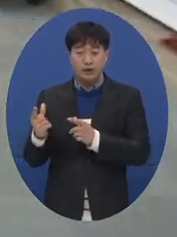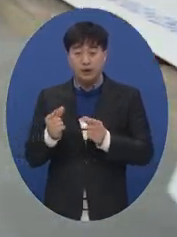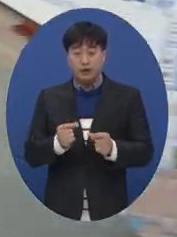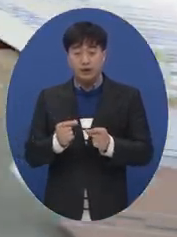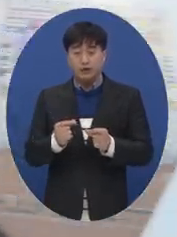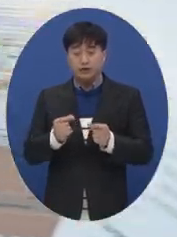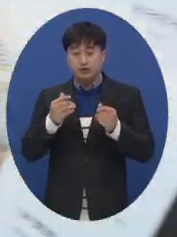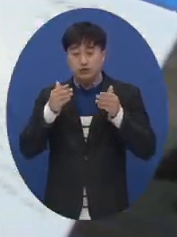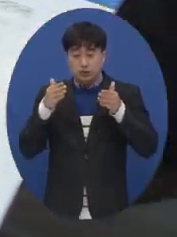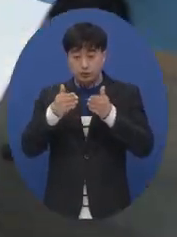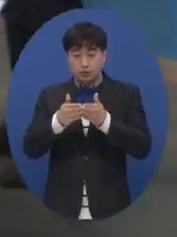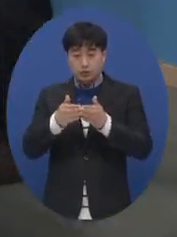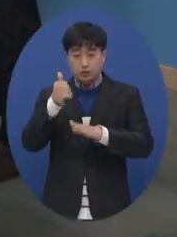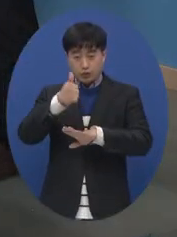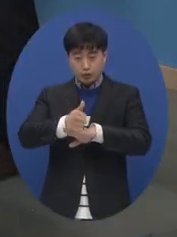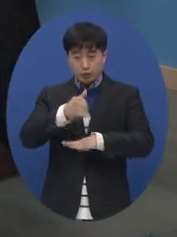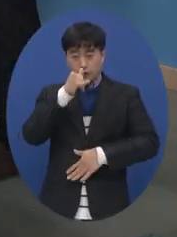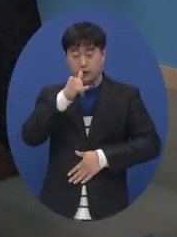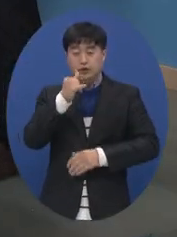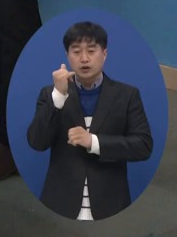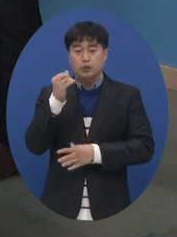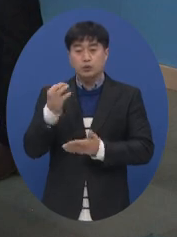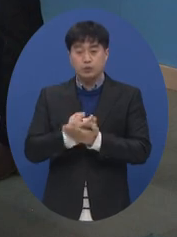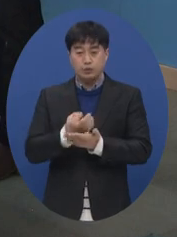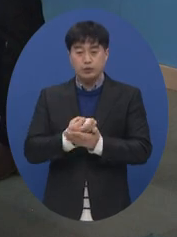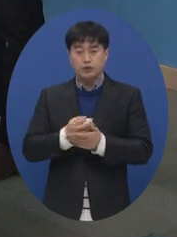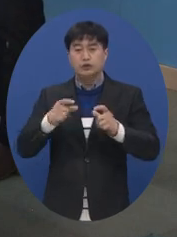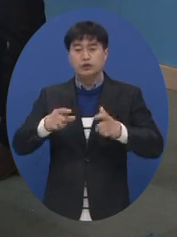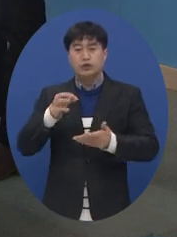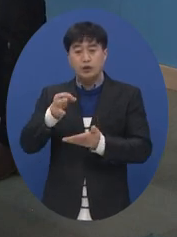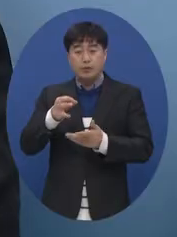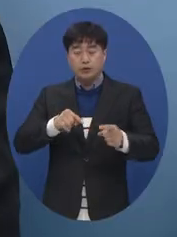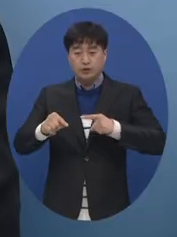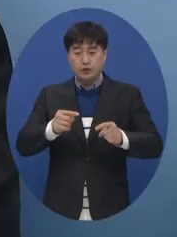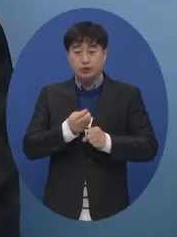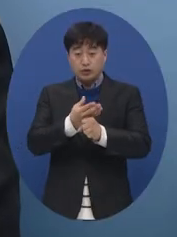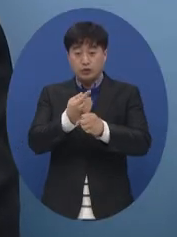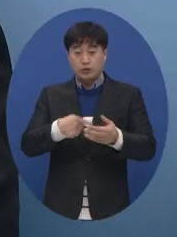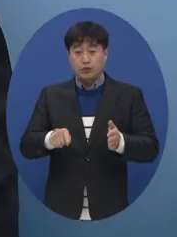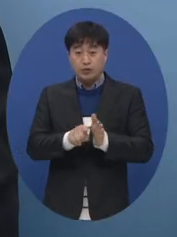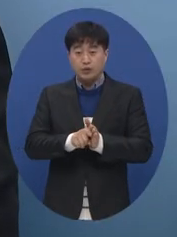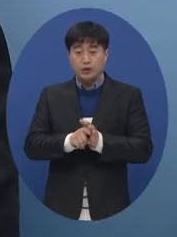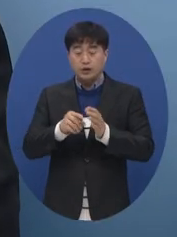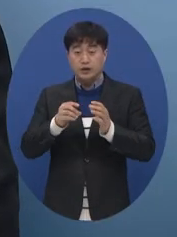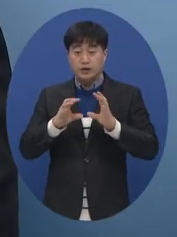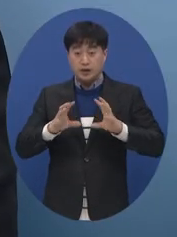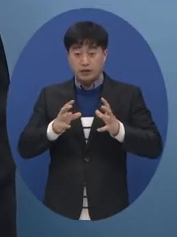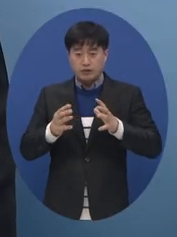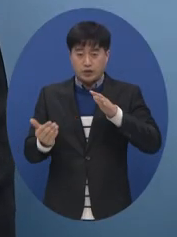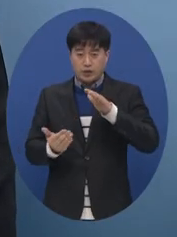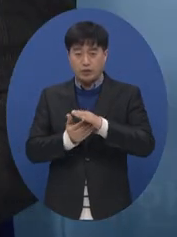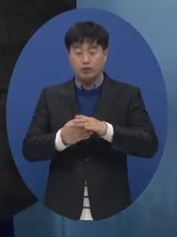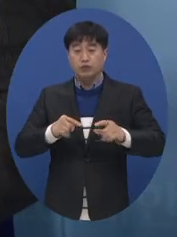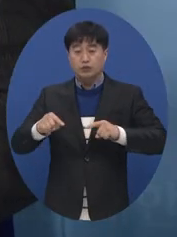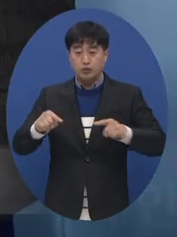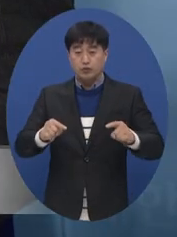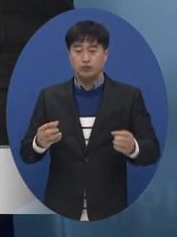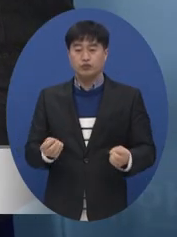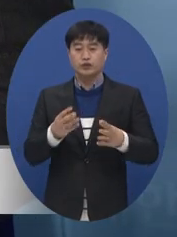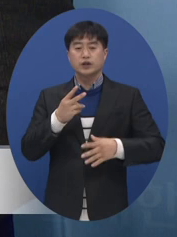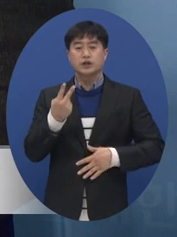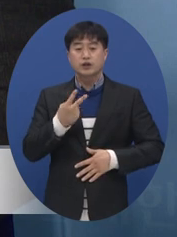경기도는 이렇듯 괄목할 만한 성과를 거두고 있는 기본소득과 지역화폐 정책을 알리기 위한 세계 최대 규모